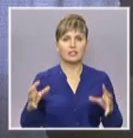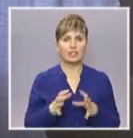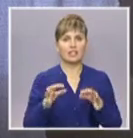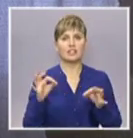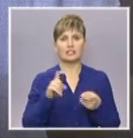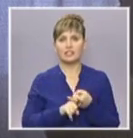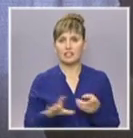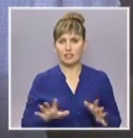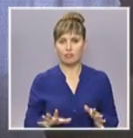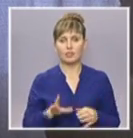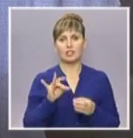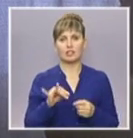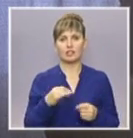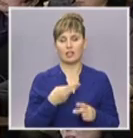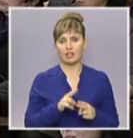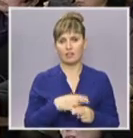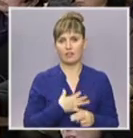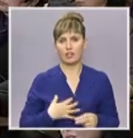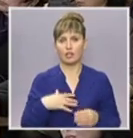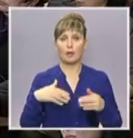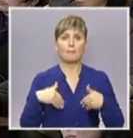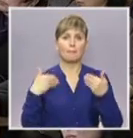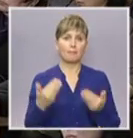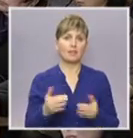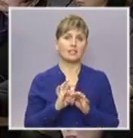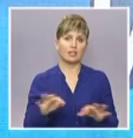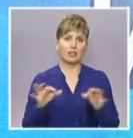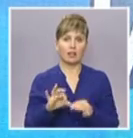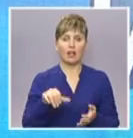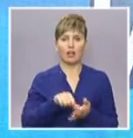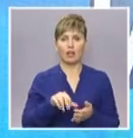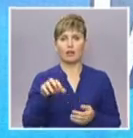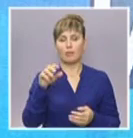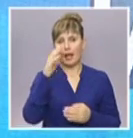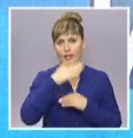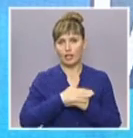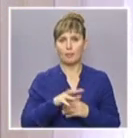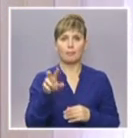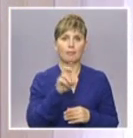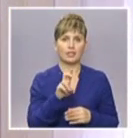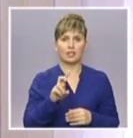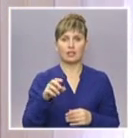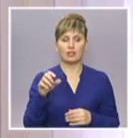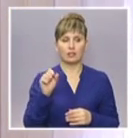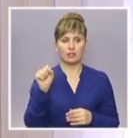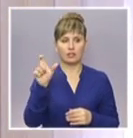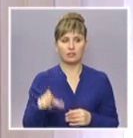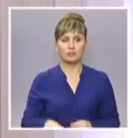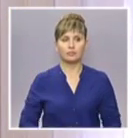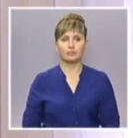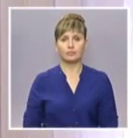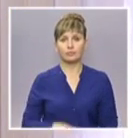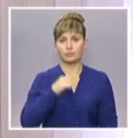укрепить страну не менее важное. С поздравительной речью выступил аким Бустандыкского района Беккали Тургаев. Казахстан за 24